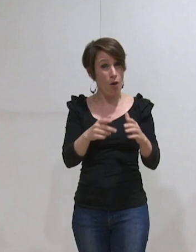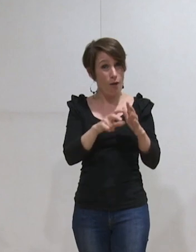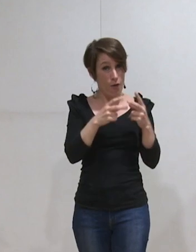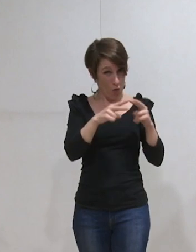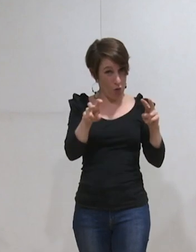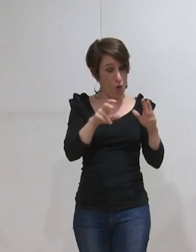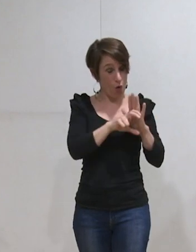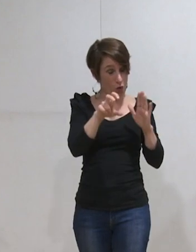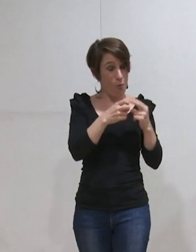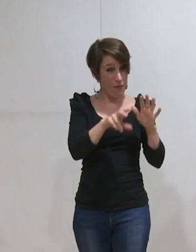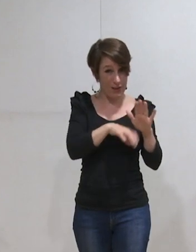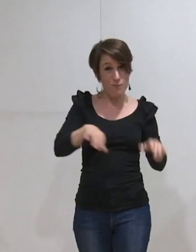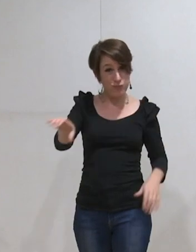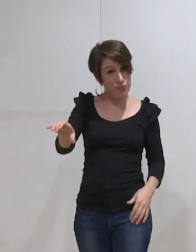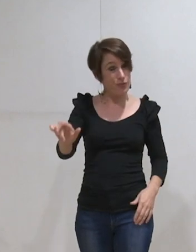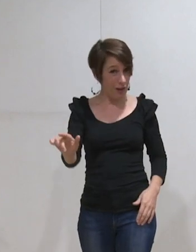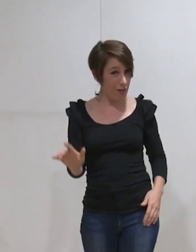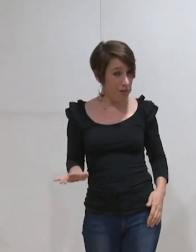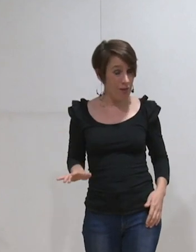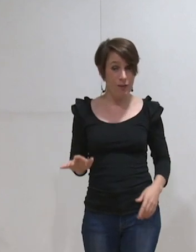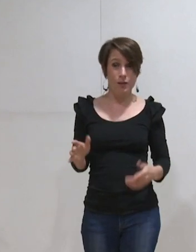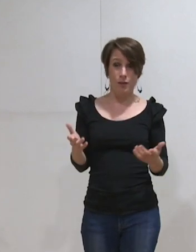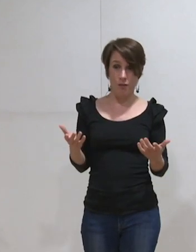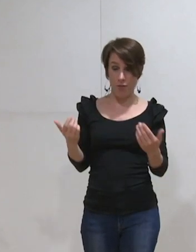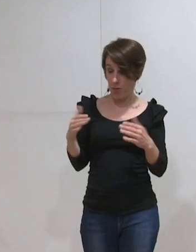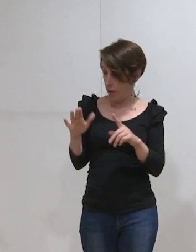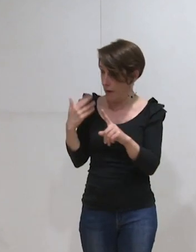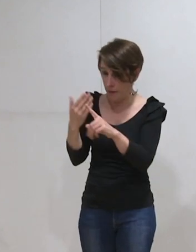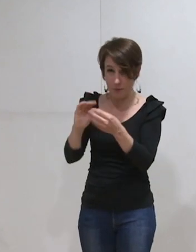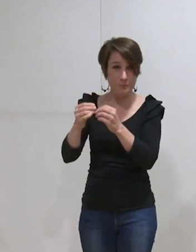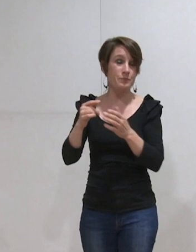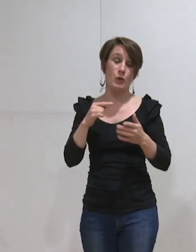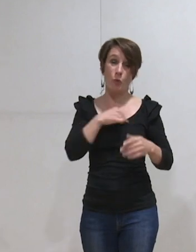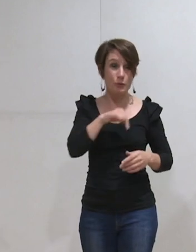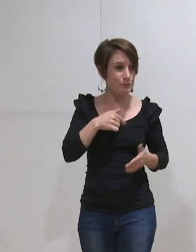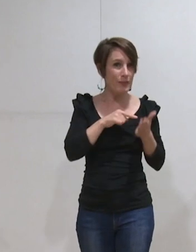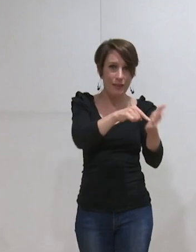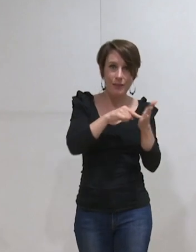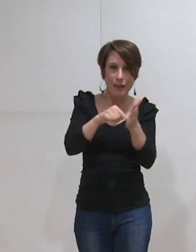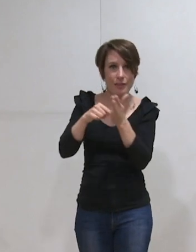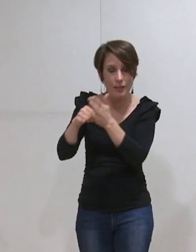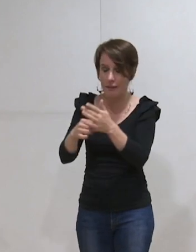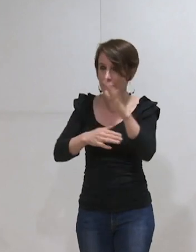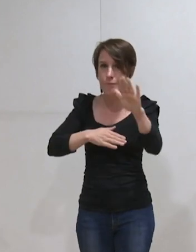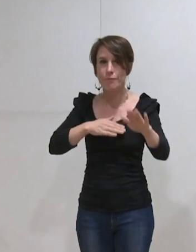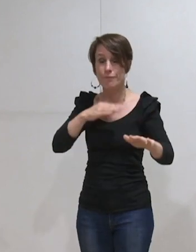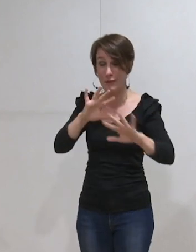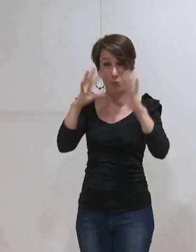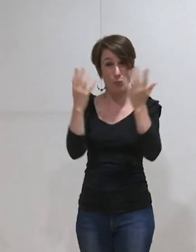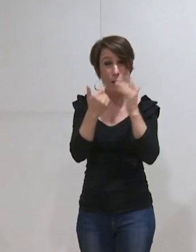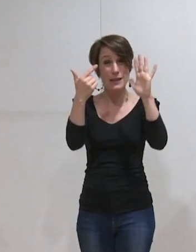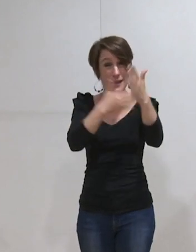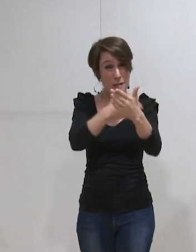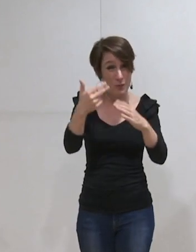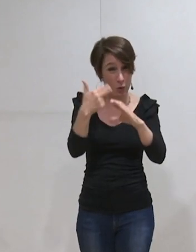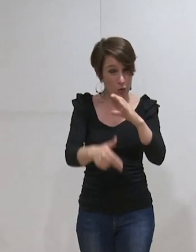au fil des années cette situation s'est traduite par une accumulation de pert et de dettes pour la ville de Grenoble jusqu'à 7 million d'euros au regard de ces